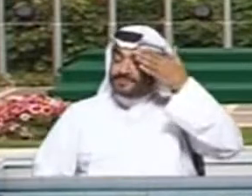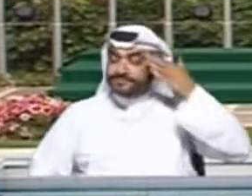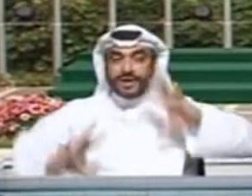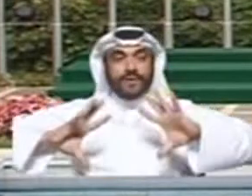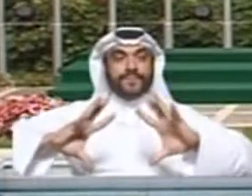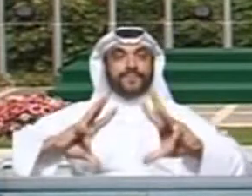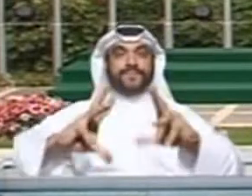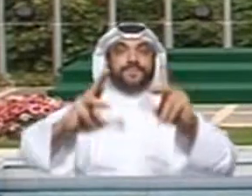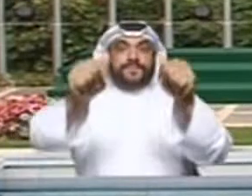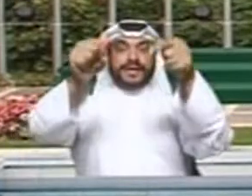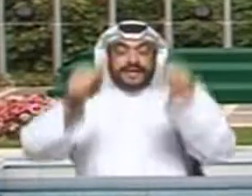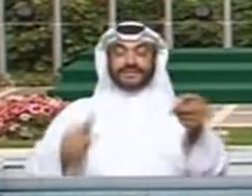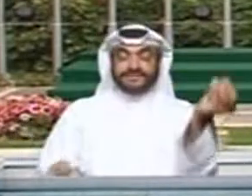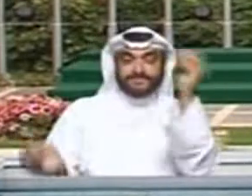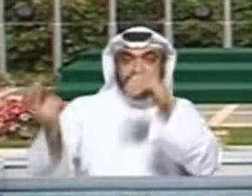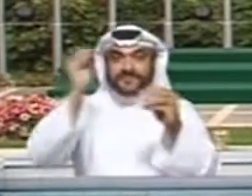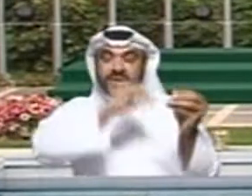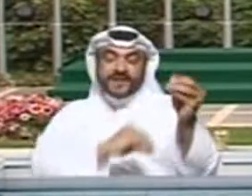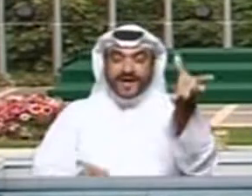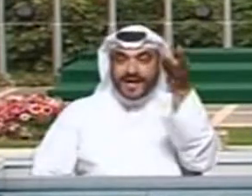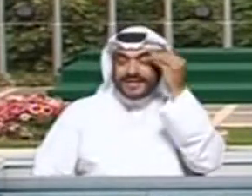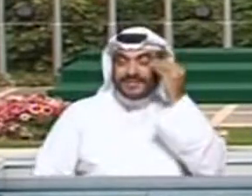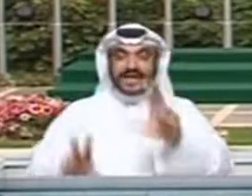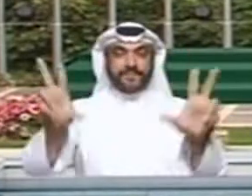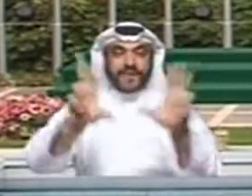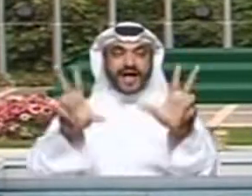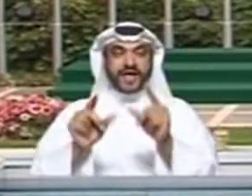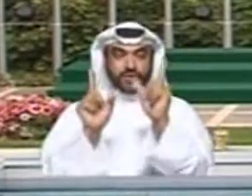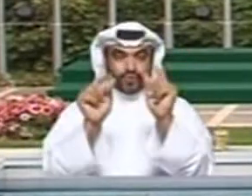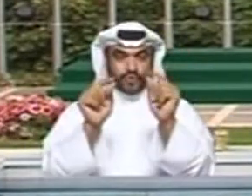في ظل عصر ثورة المعلومات أهم المحاور التي طالب